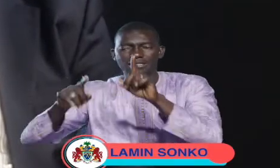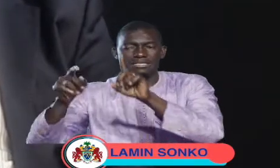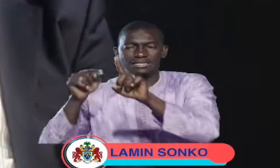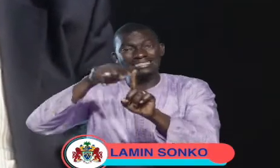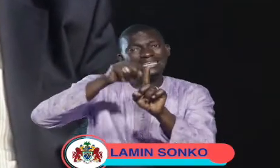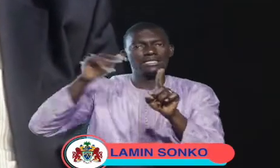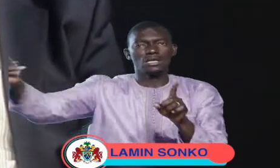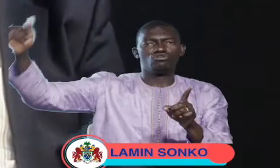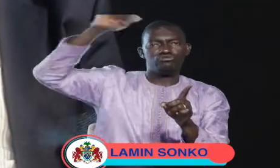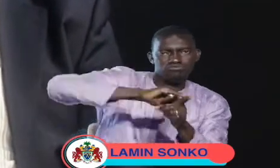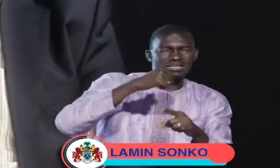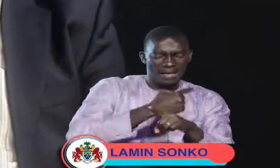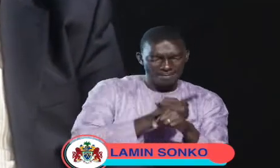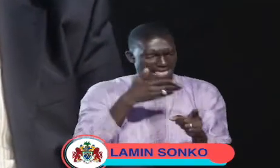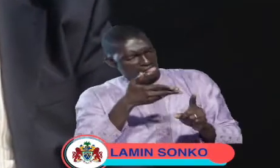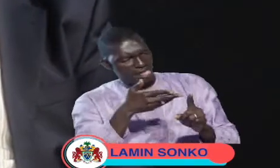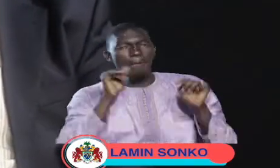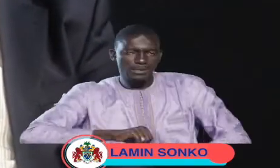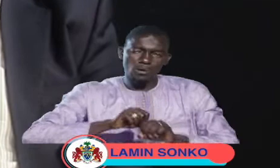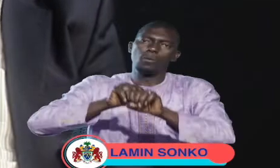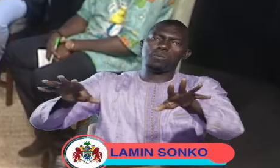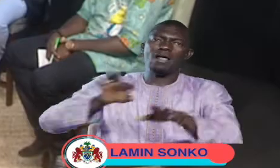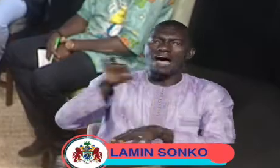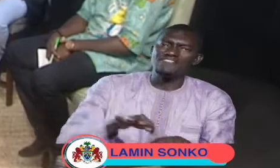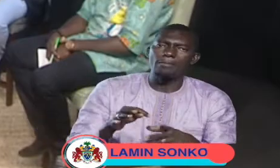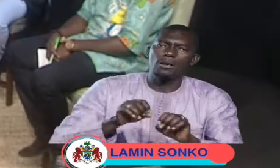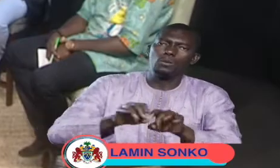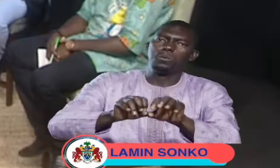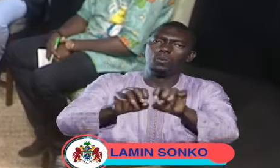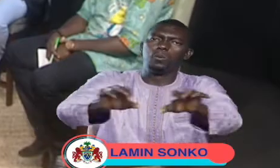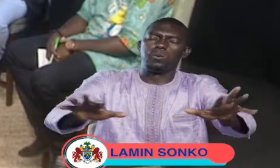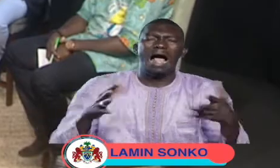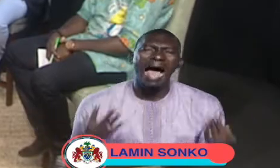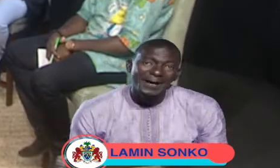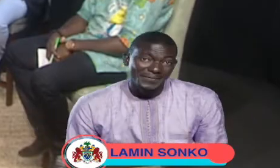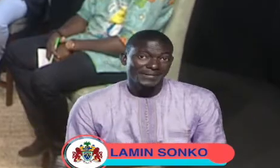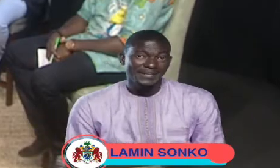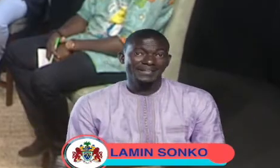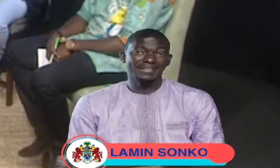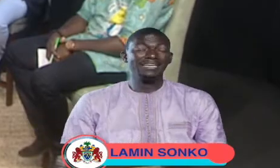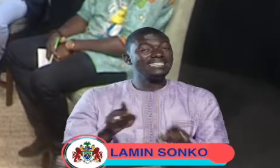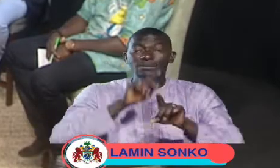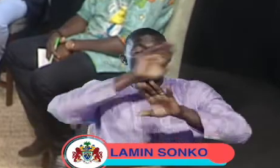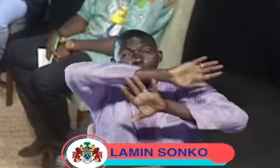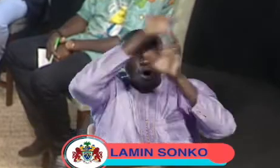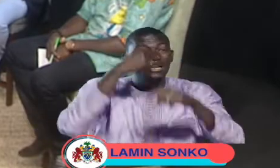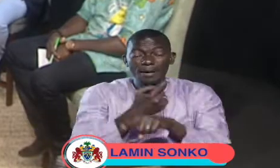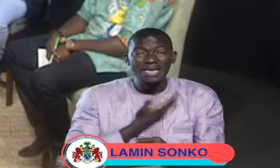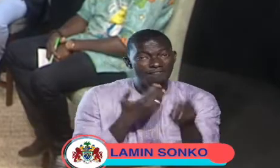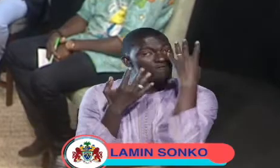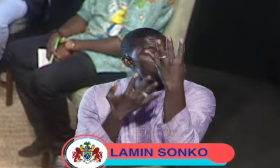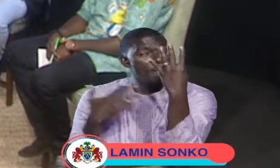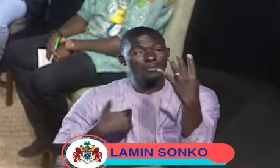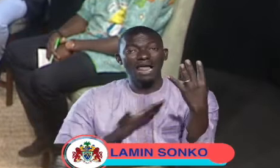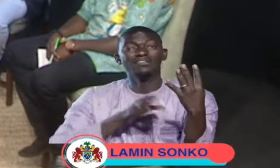fa basa man gambe jam adun dol fana gambe jam ka binga kuran ka so tude min be bala akada molle de menko e tamala le nana tale